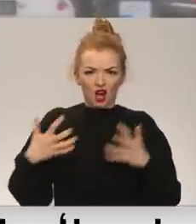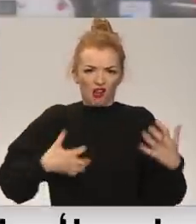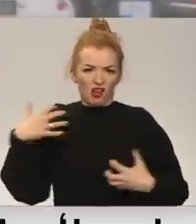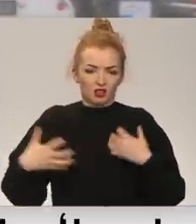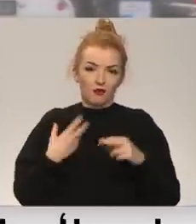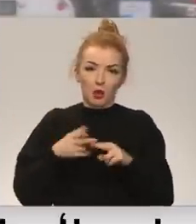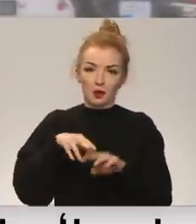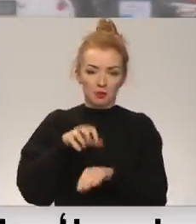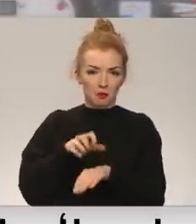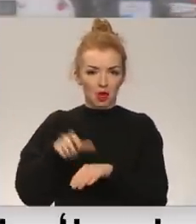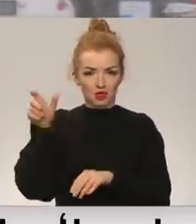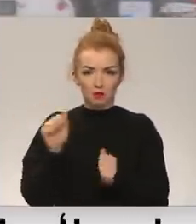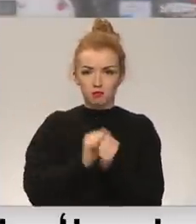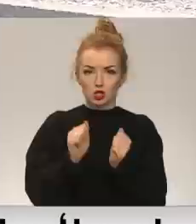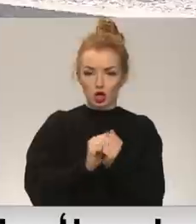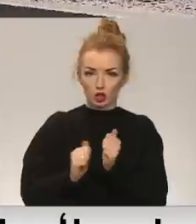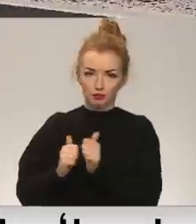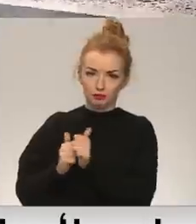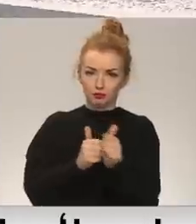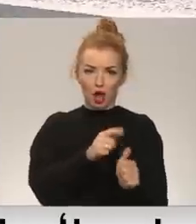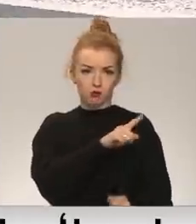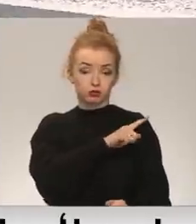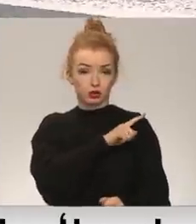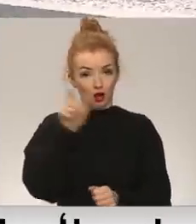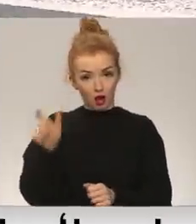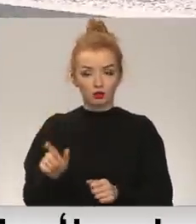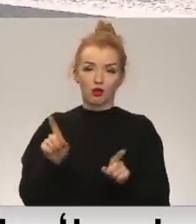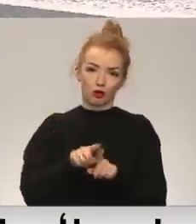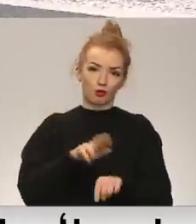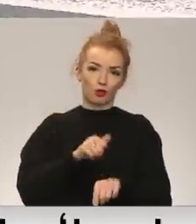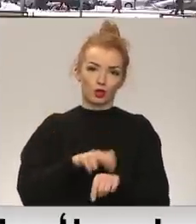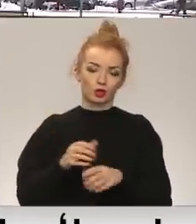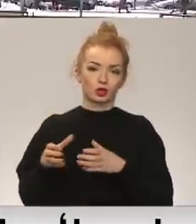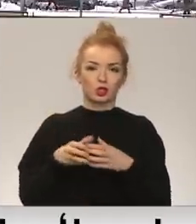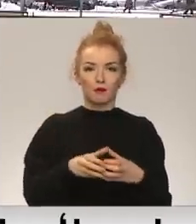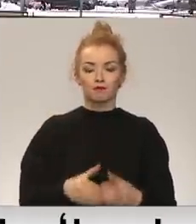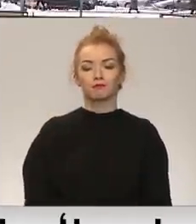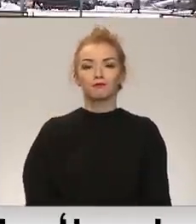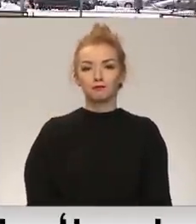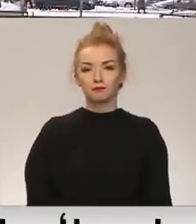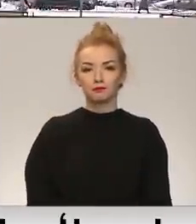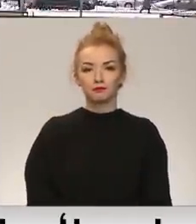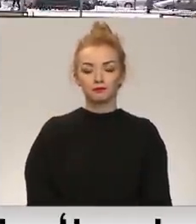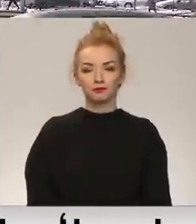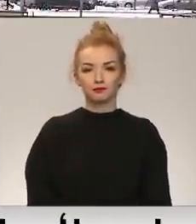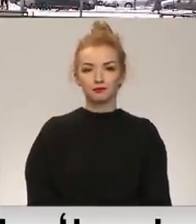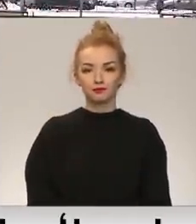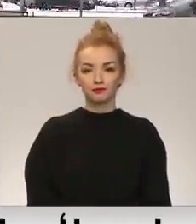Tādēļ mediķiem biežāk jāsauc talkā gan apsardzes darbinieki, gan policija. Ģirts Zvirbulis, Ivans Milovs, Latvijas televīzija.